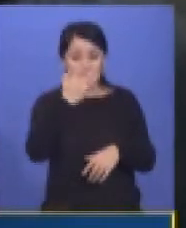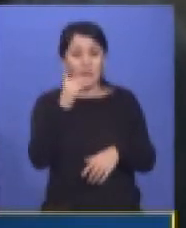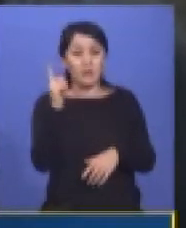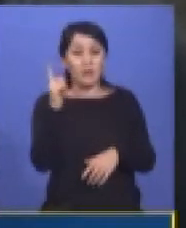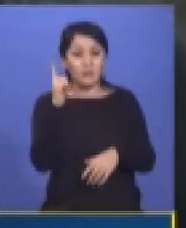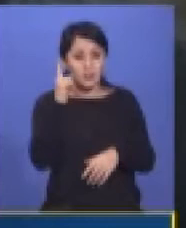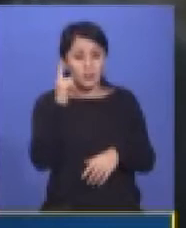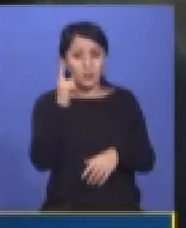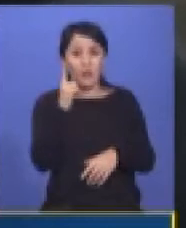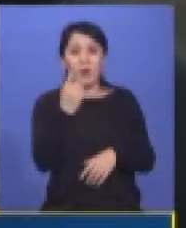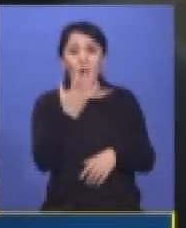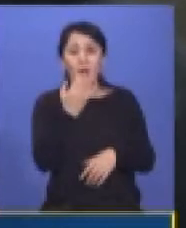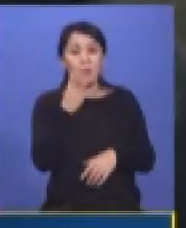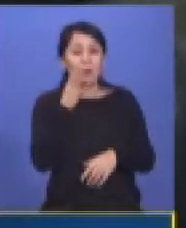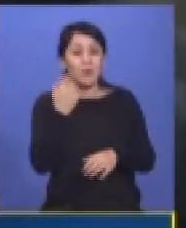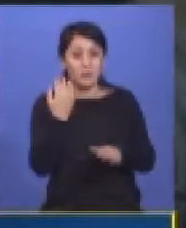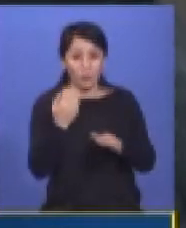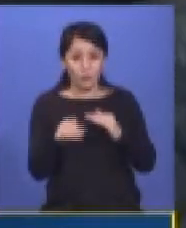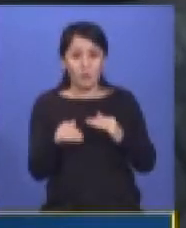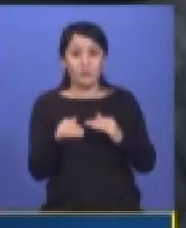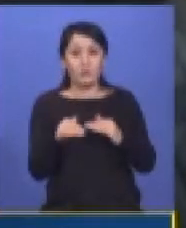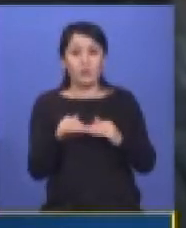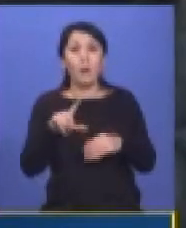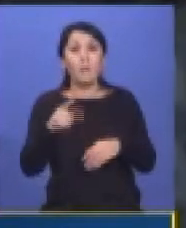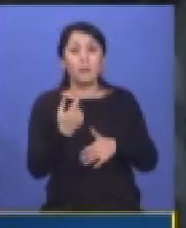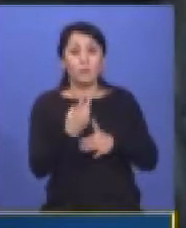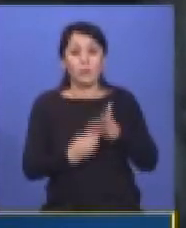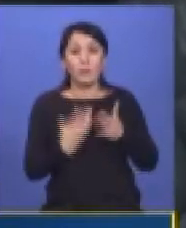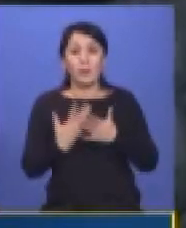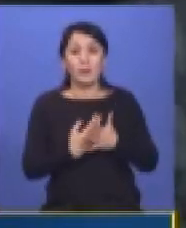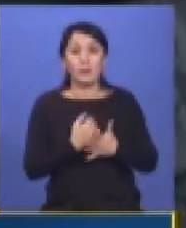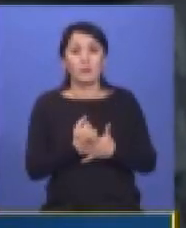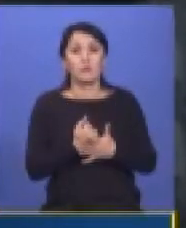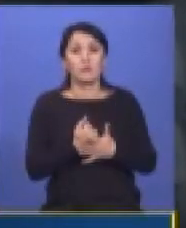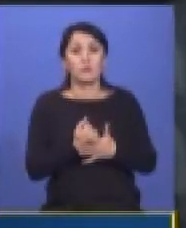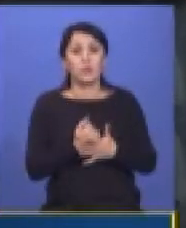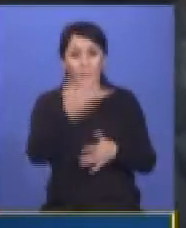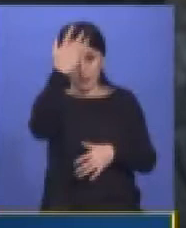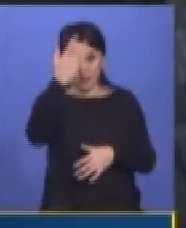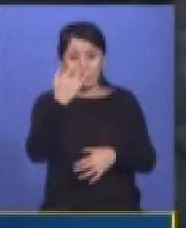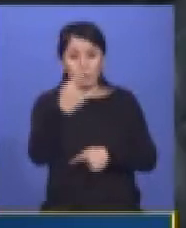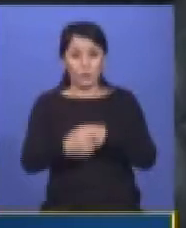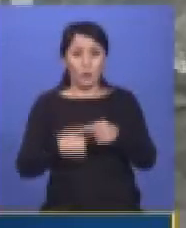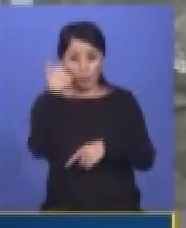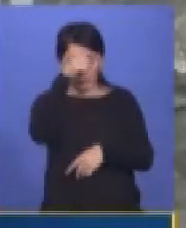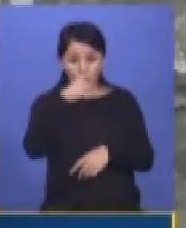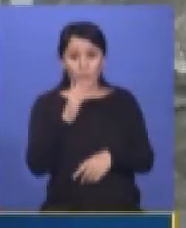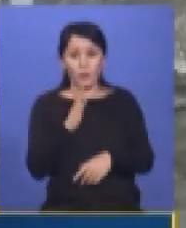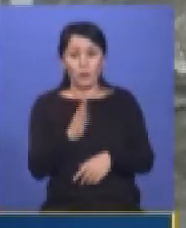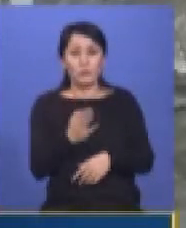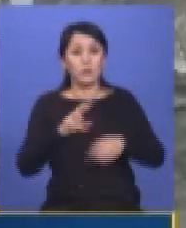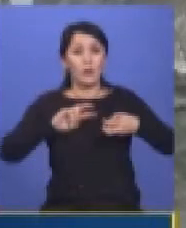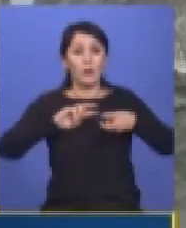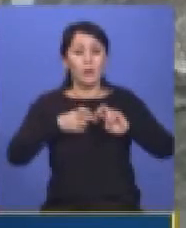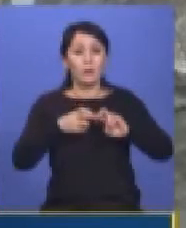енді отопление бітті ғой, неге бізден за потеря аласыздар деп. Ойта дей жазда аламыз, круглый год аламыз деді. Бұл мәселе